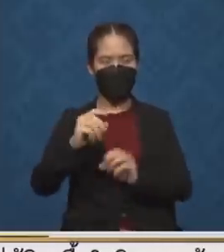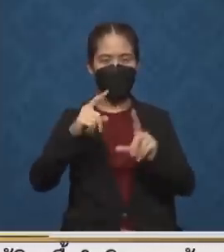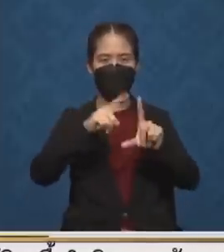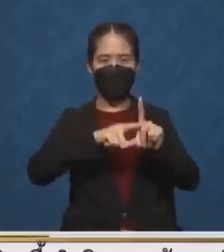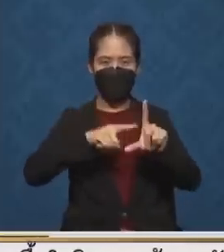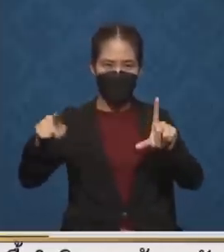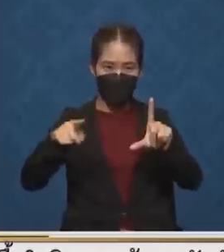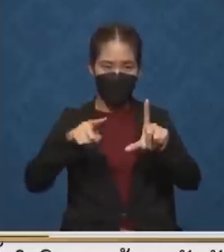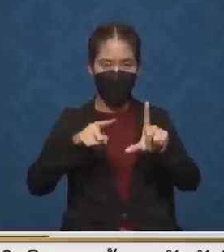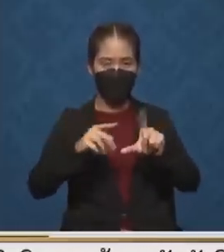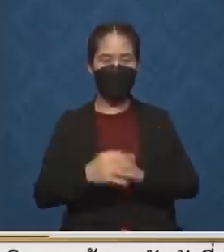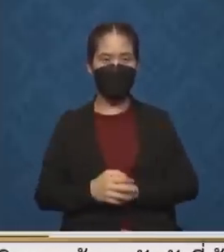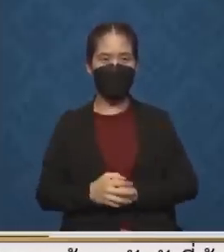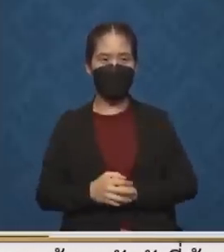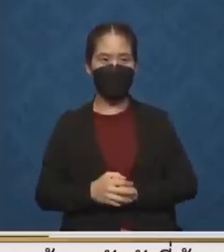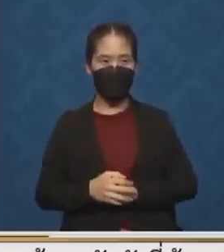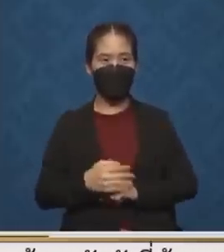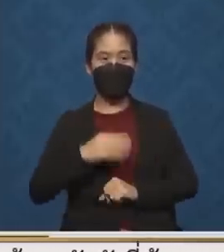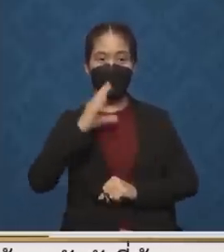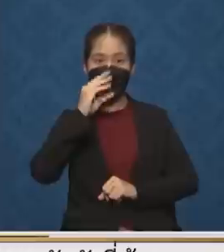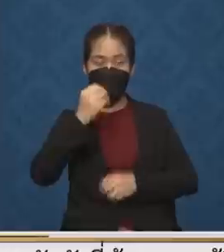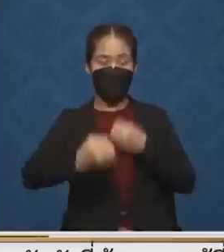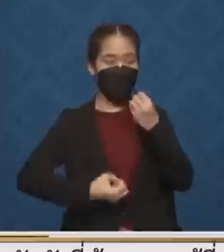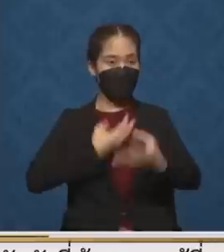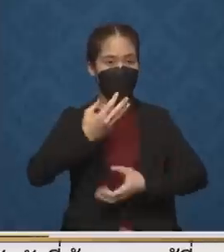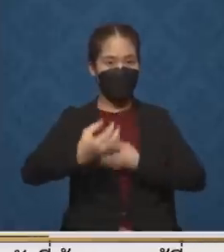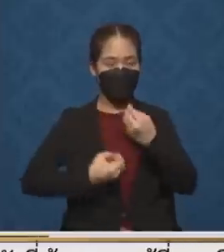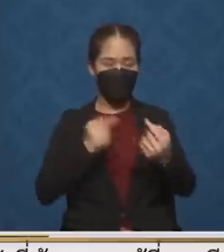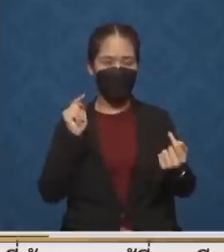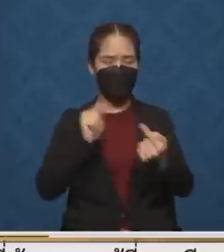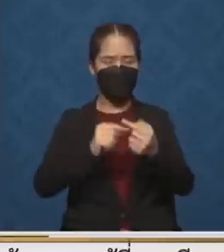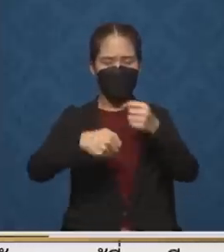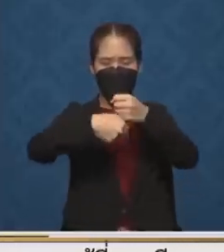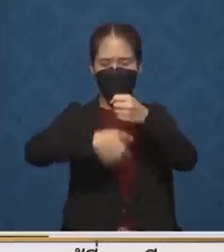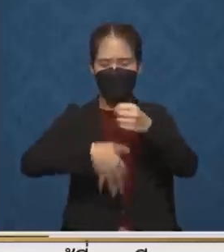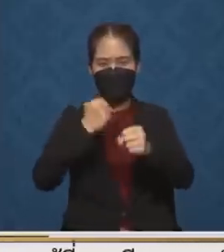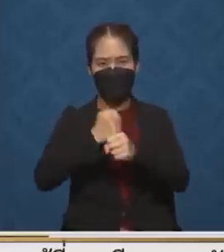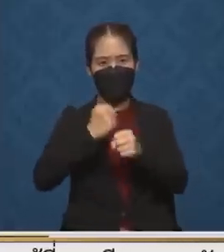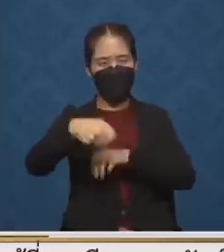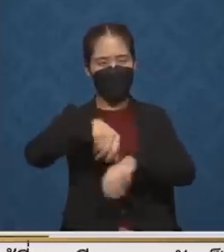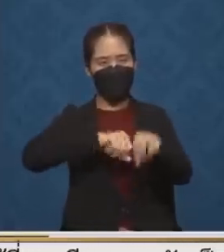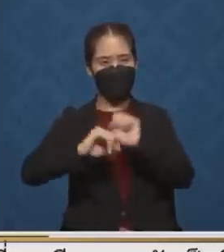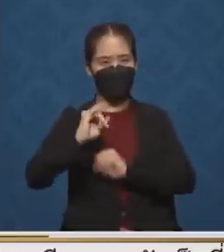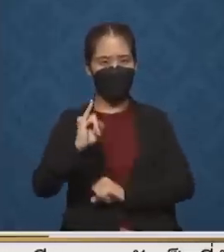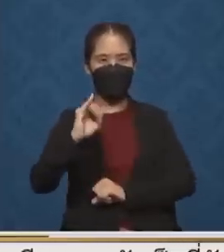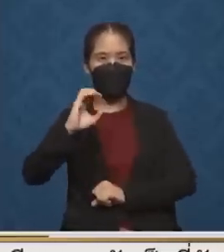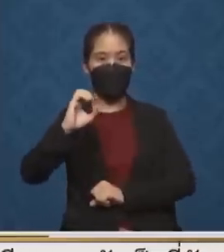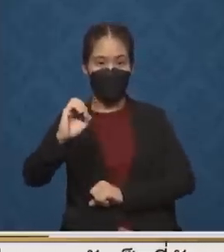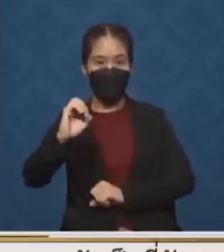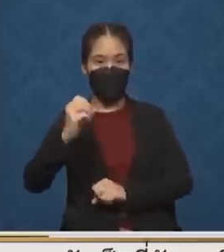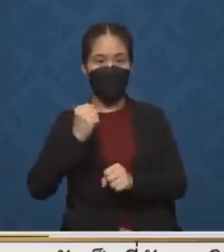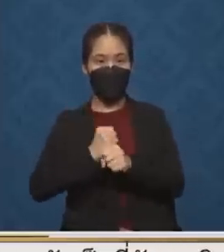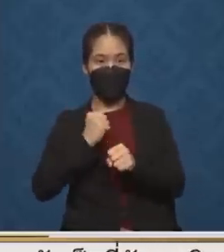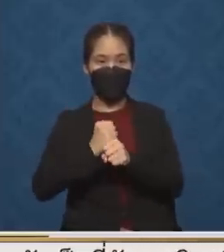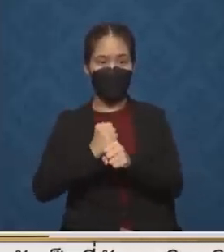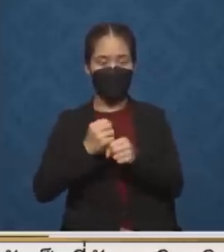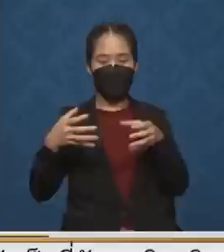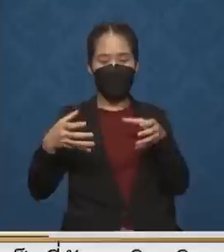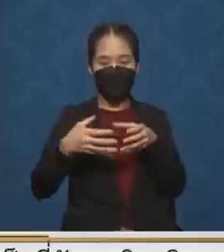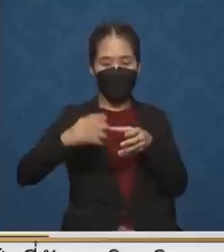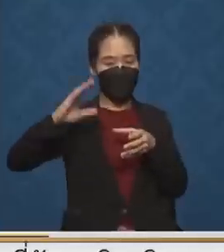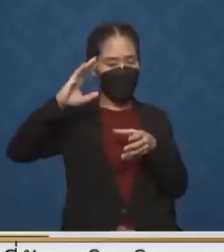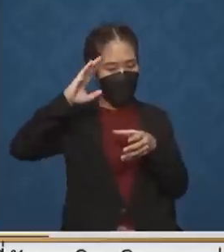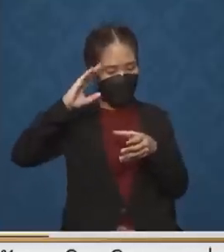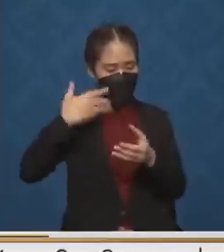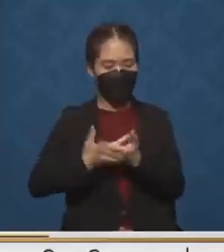ได้อภิปายเปิดโปรงโคงสร jotงการทำงานผ่านปฏิบัิการ i.o.ที่ใช้กำลงผลของกrong thấpใช้งบประมาณ